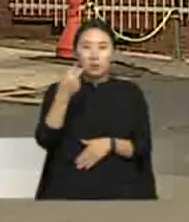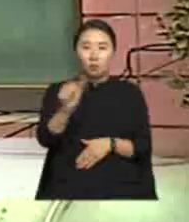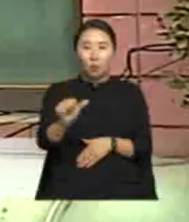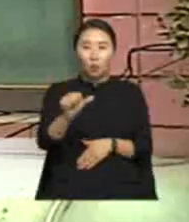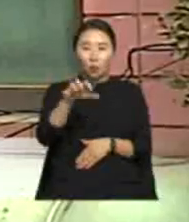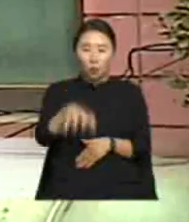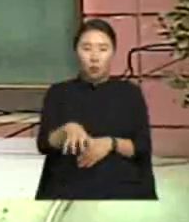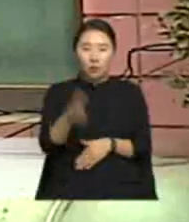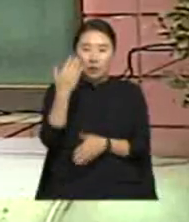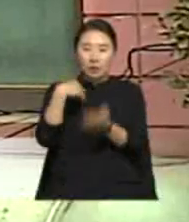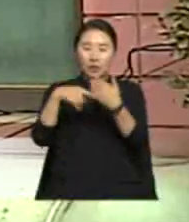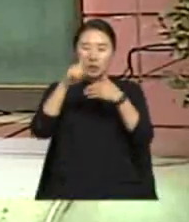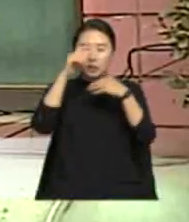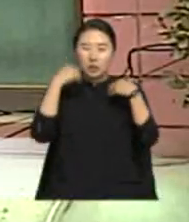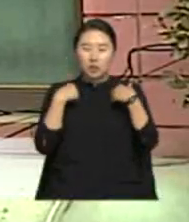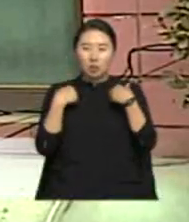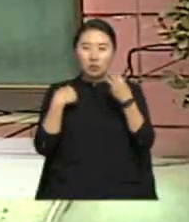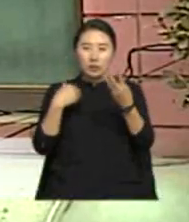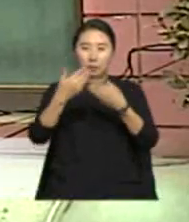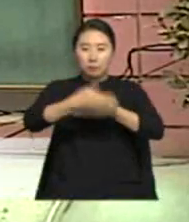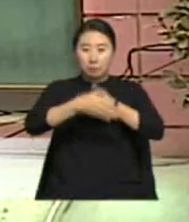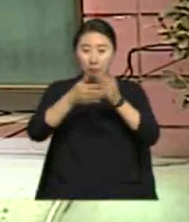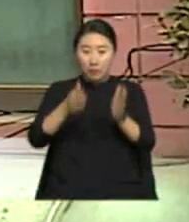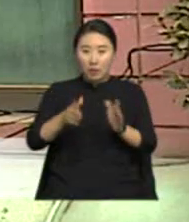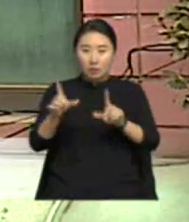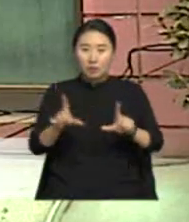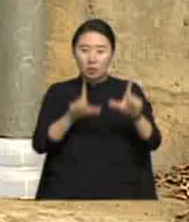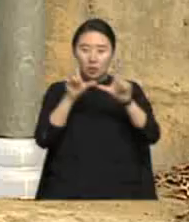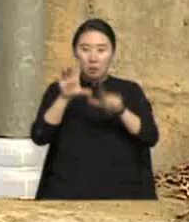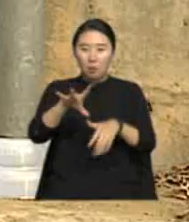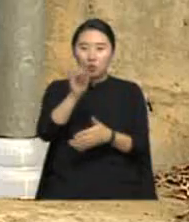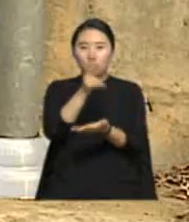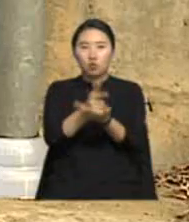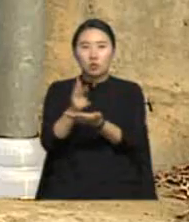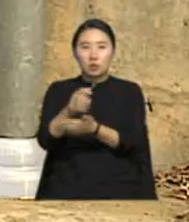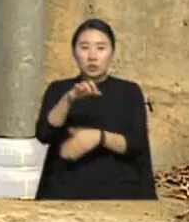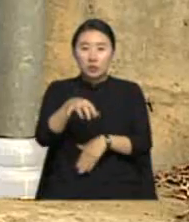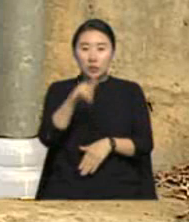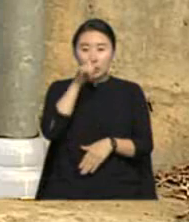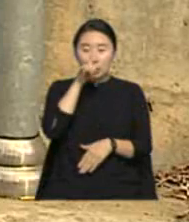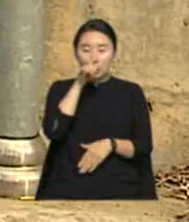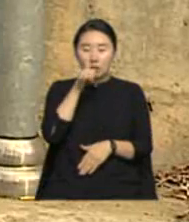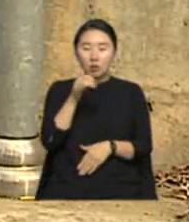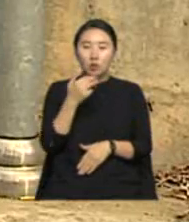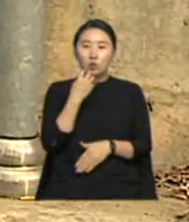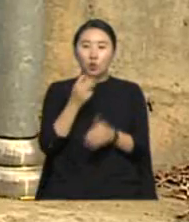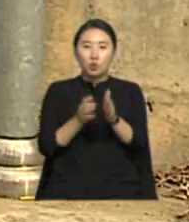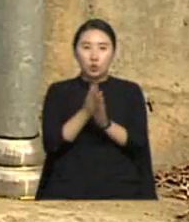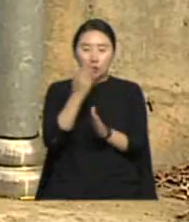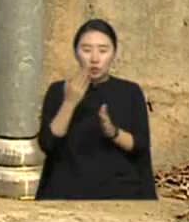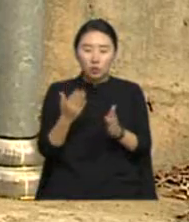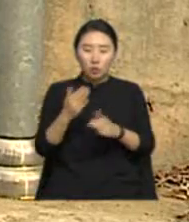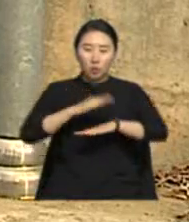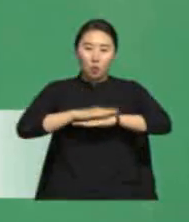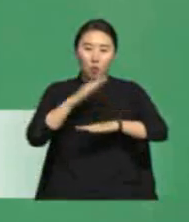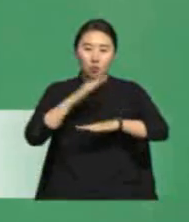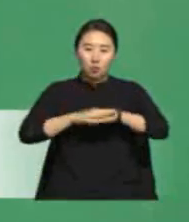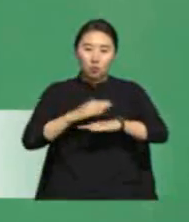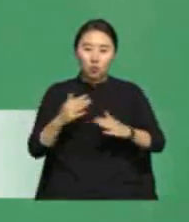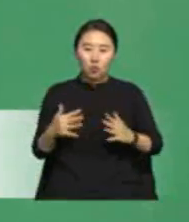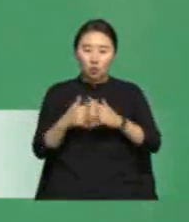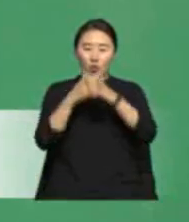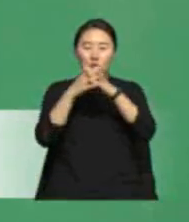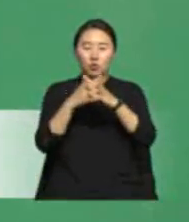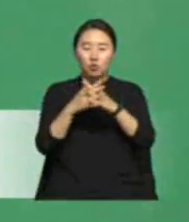옛 마포구청 체 3 * 관과 거주자 우선 주차장 에 있는 곳입니다 지금 소시 도시건축 공동위원회 는 이